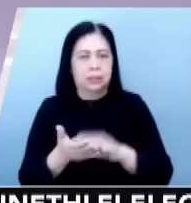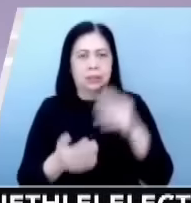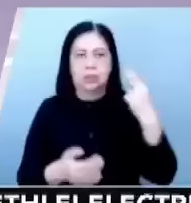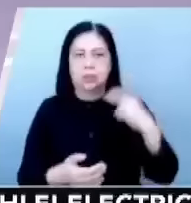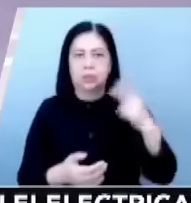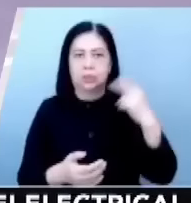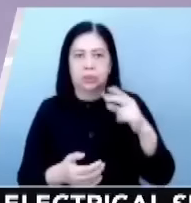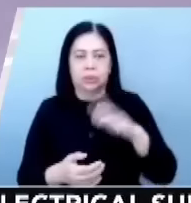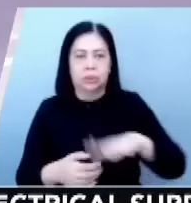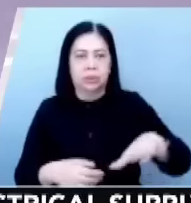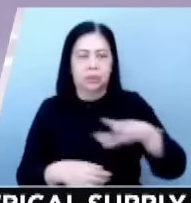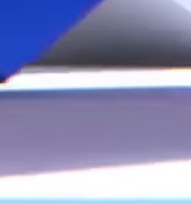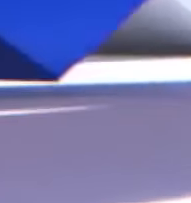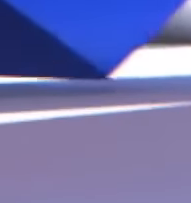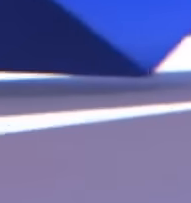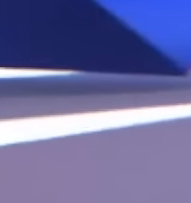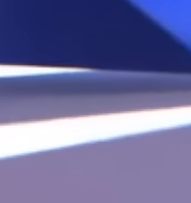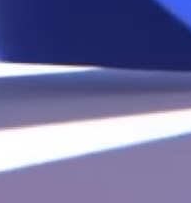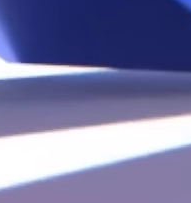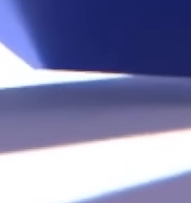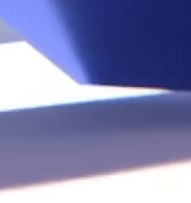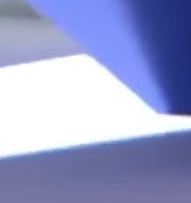look. Nakatutok si Maki Pulido.